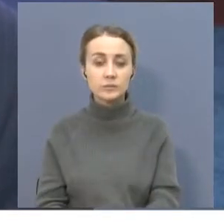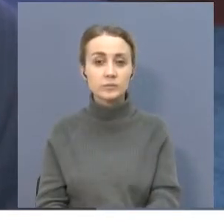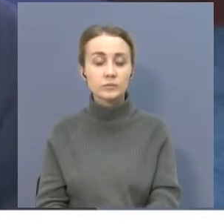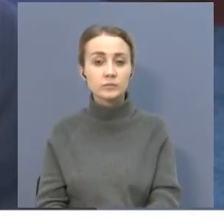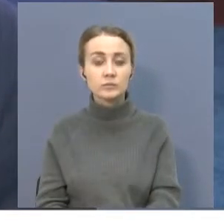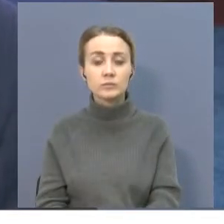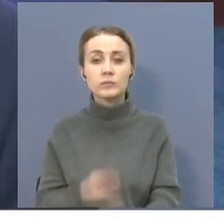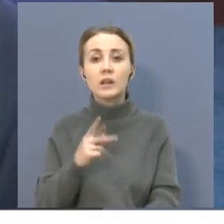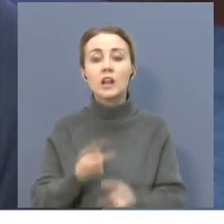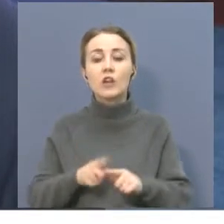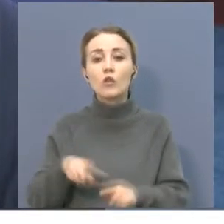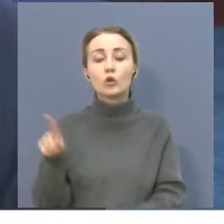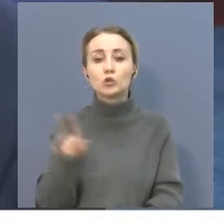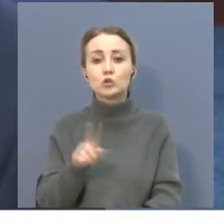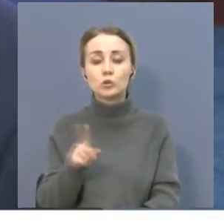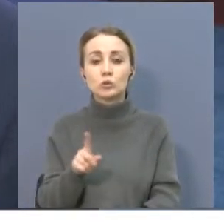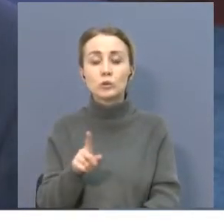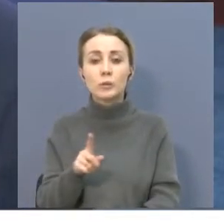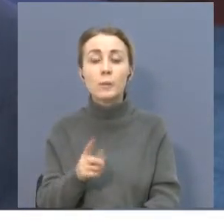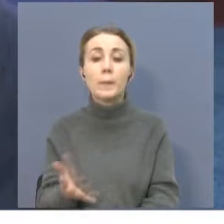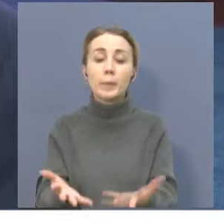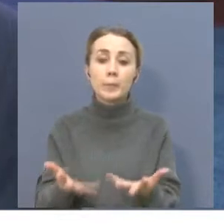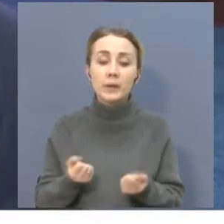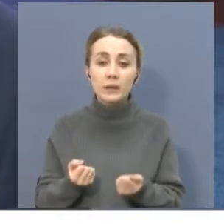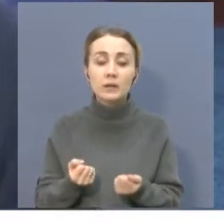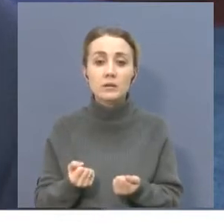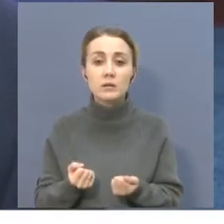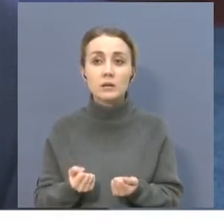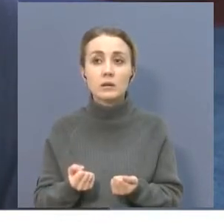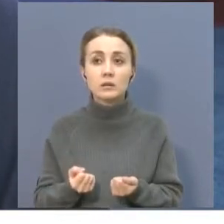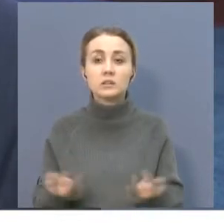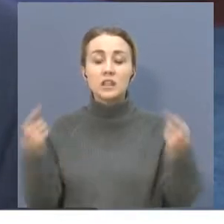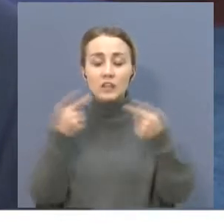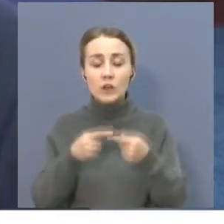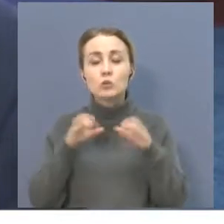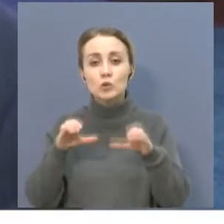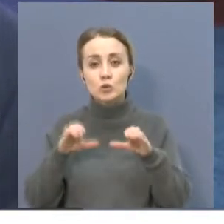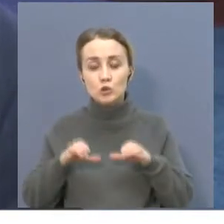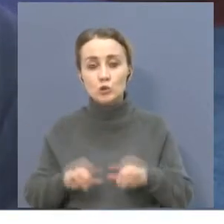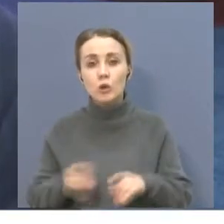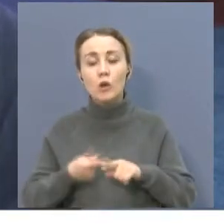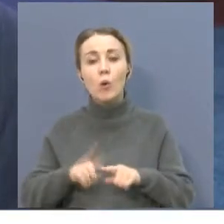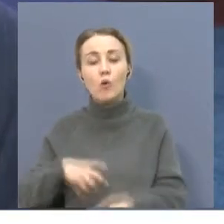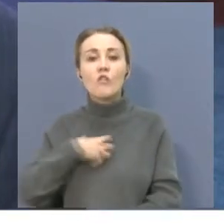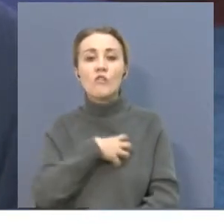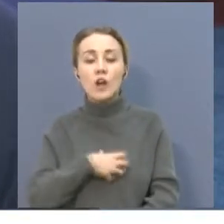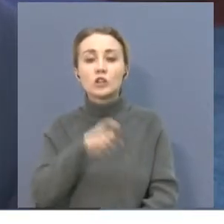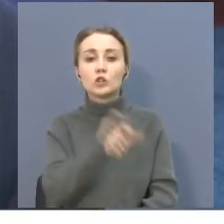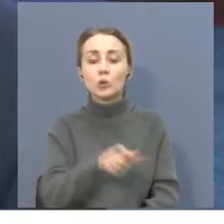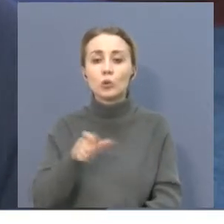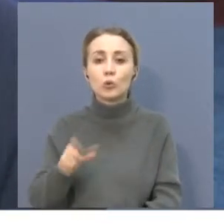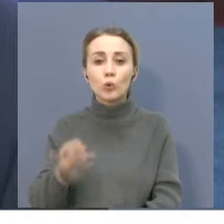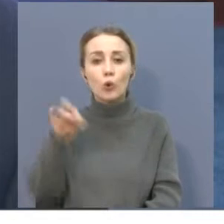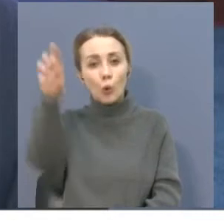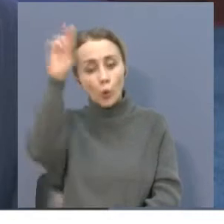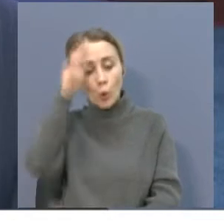емес, олардың қалай жұмыс істейтіні мен тиімділігі де маңызды. Сонымен қатар азаматтарды қорғау, мемлекеттік органдардың келетін өтініштерін сапалы